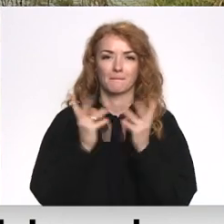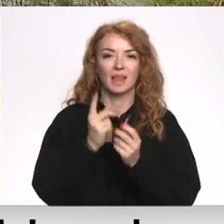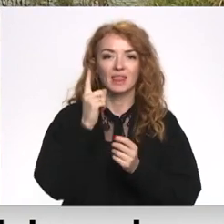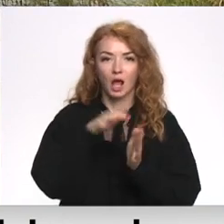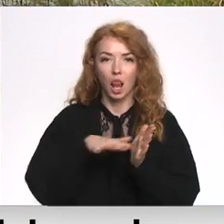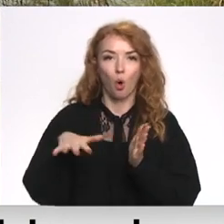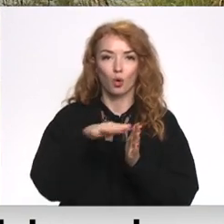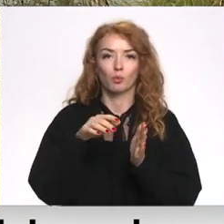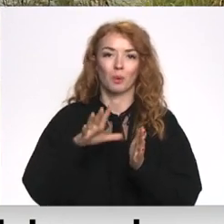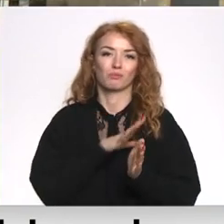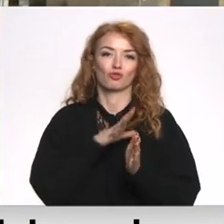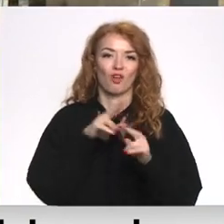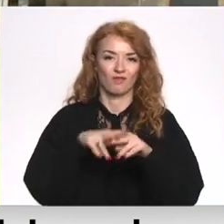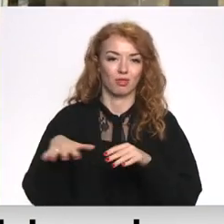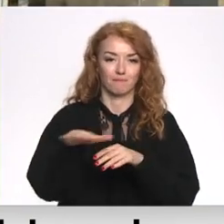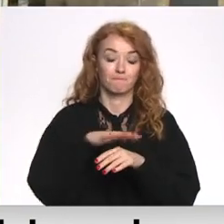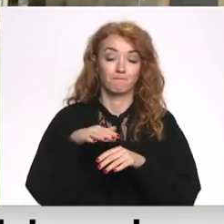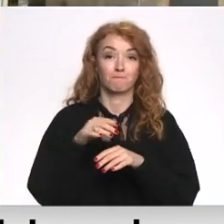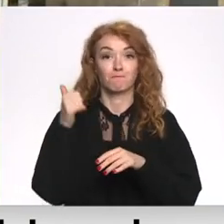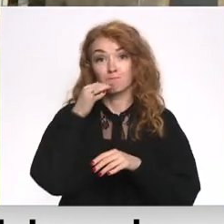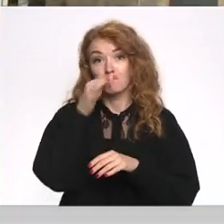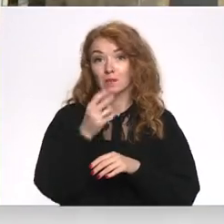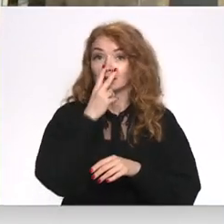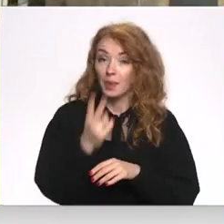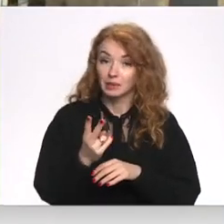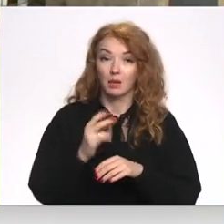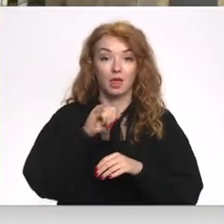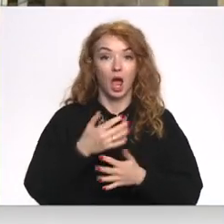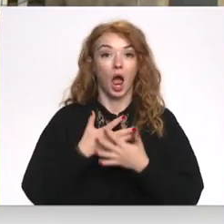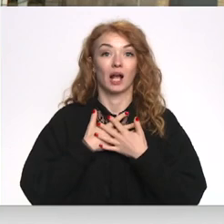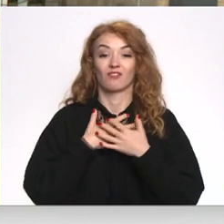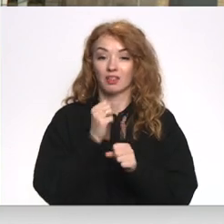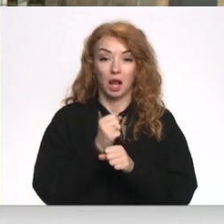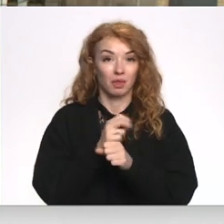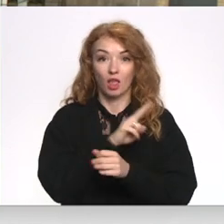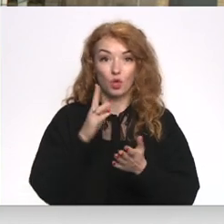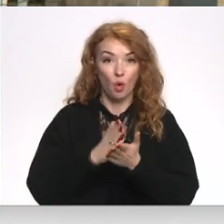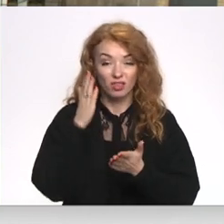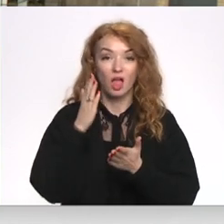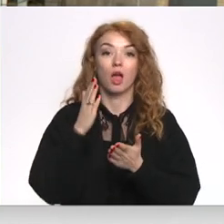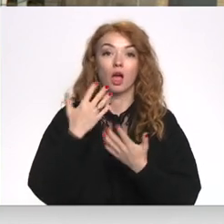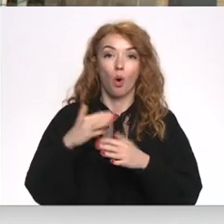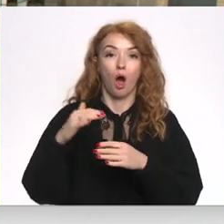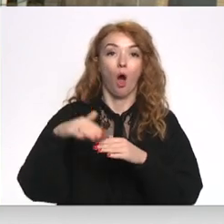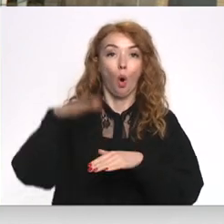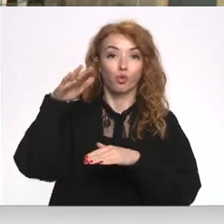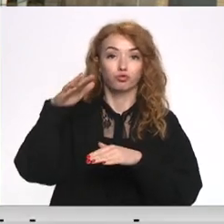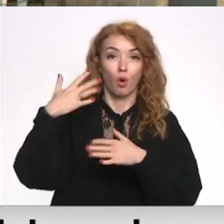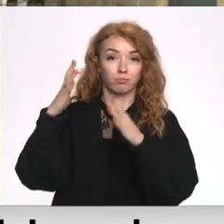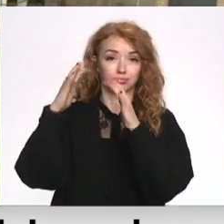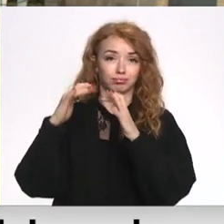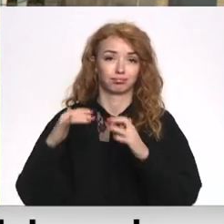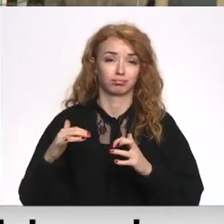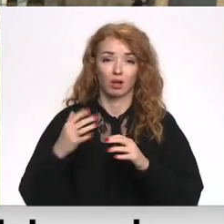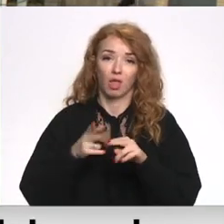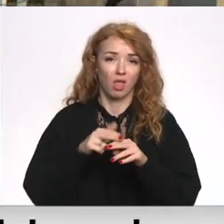bijušo pieminekli un basēnu. Skatīsimies, jā, jo skaidrs, ja aktīva darba nenotiek un faktiski visa augšējā daļa demontēta, tad vairs nav